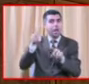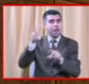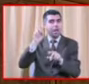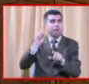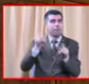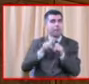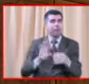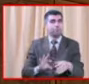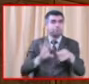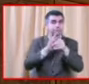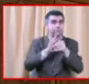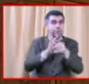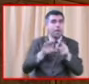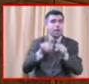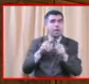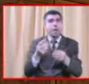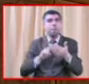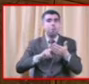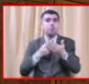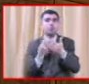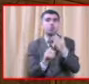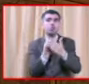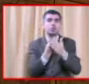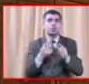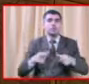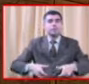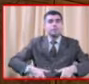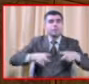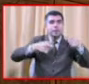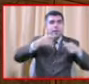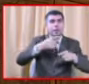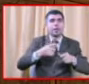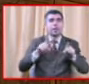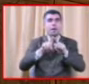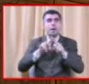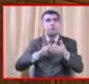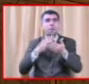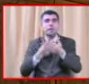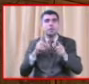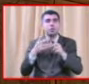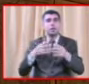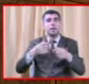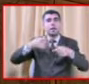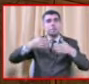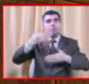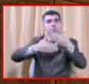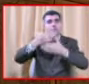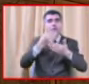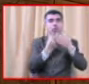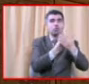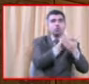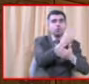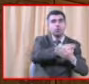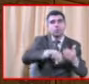ديال الاتفاقية؟ هو إعادة الهيكلة عموما بالنسبة للحي ديال الهراويين. وفيما يخص تقدم